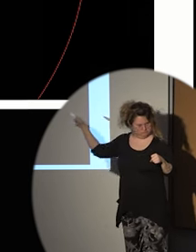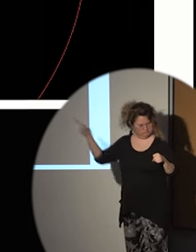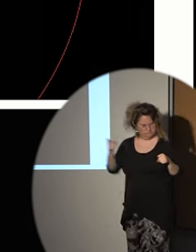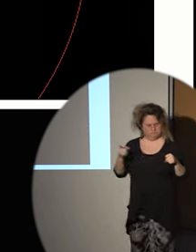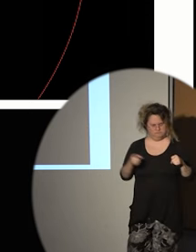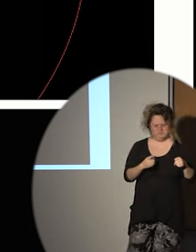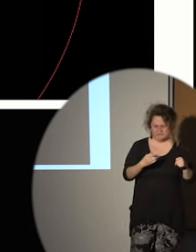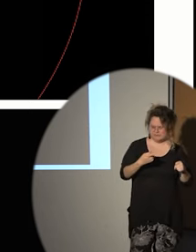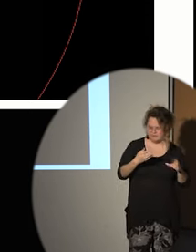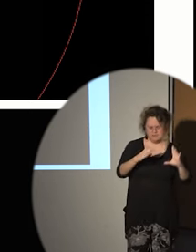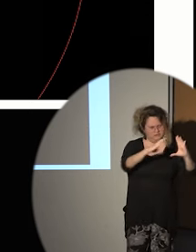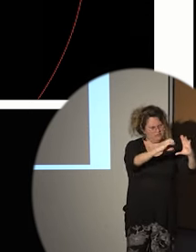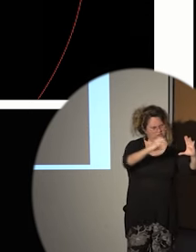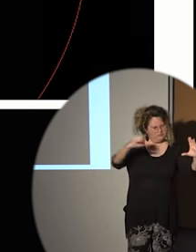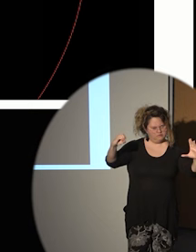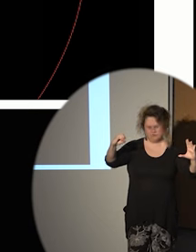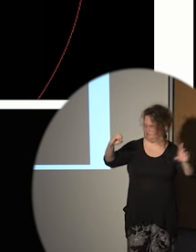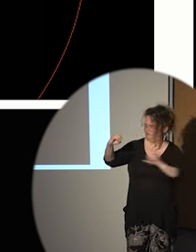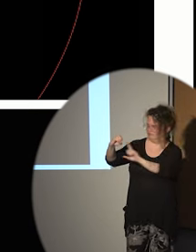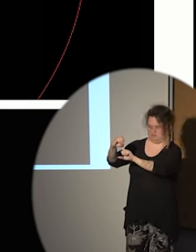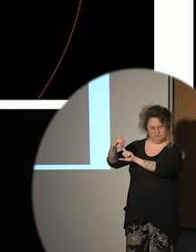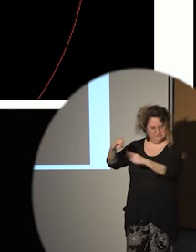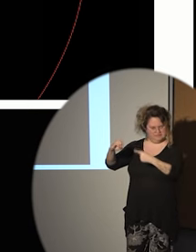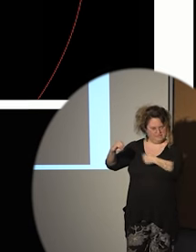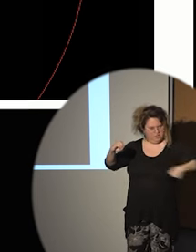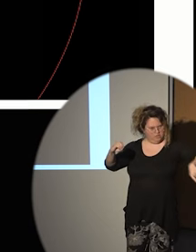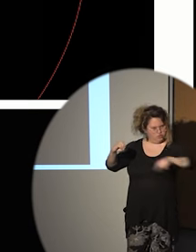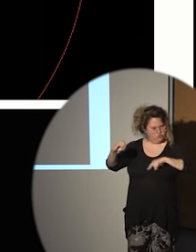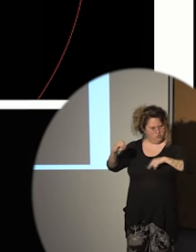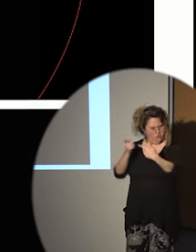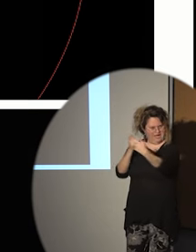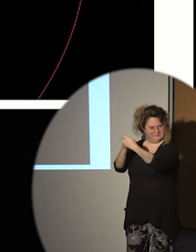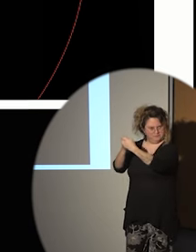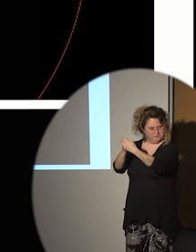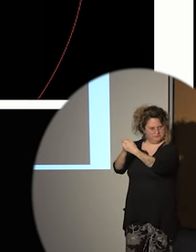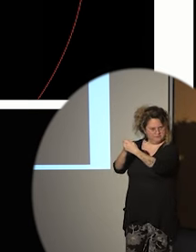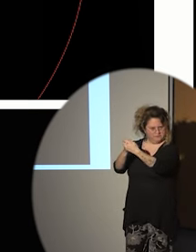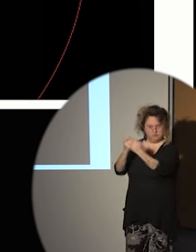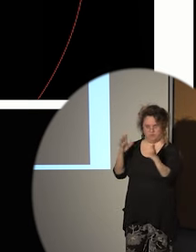qui consomment, qui sont essentiellement basés sur la consommation d'eau.